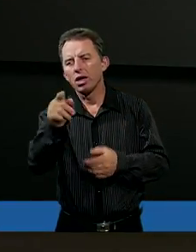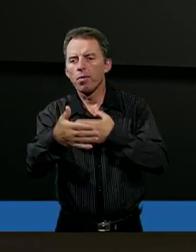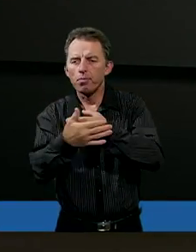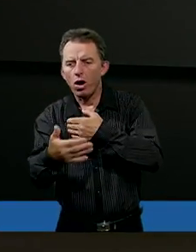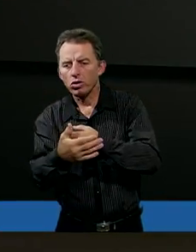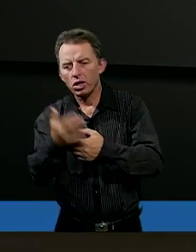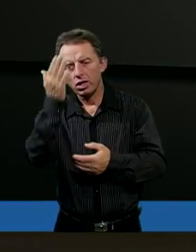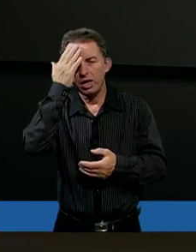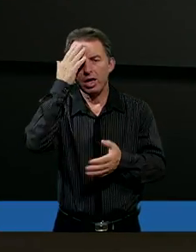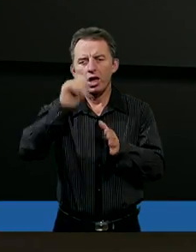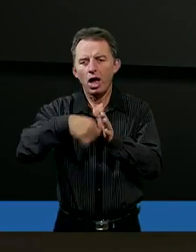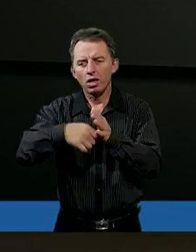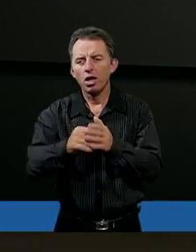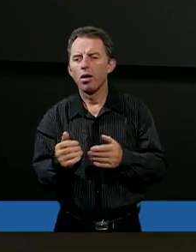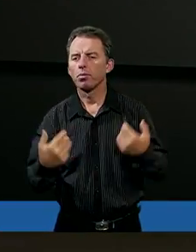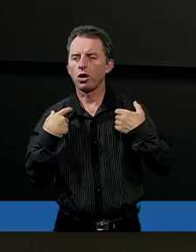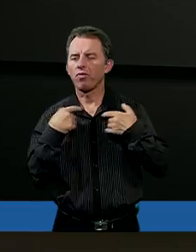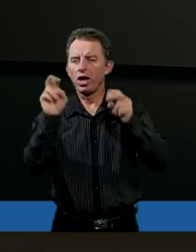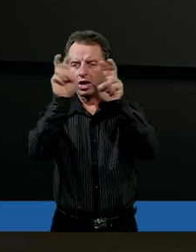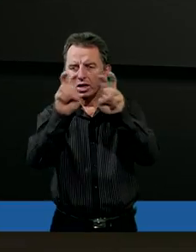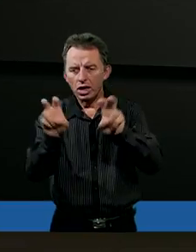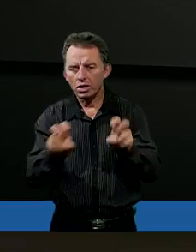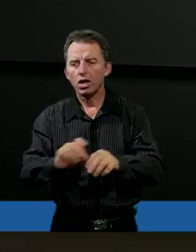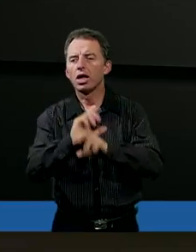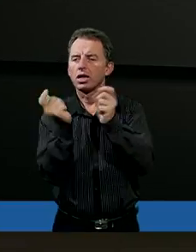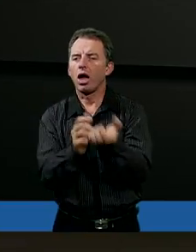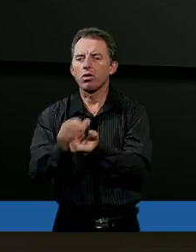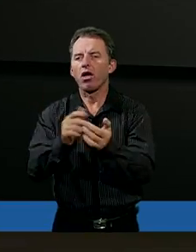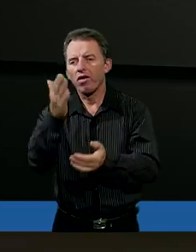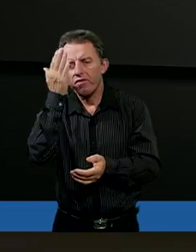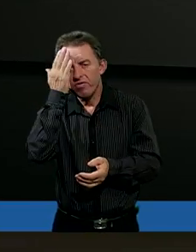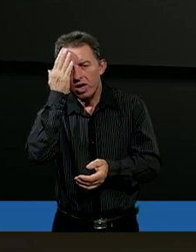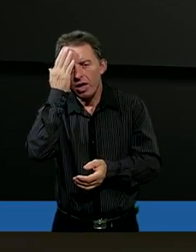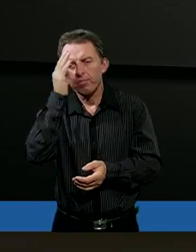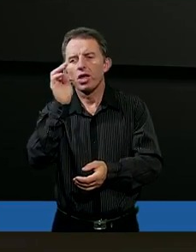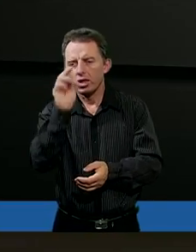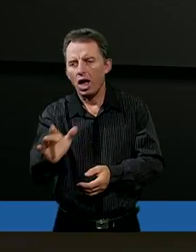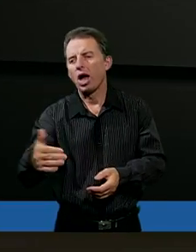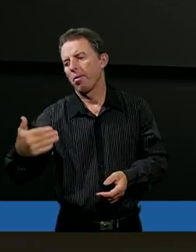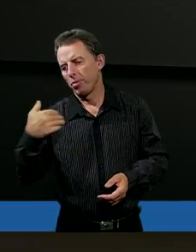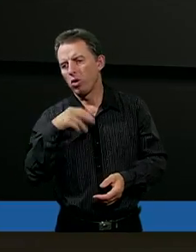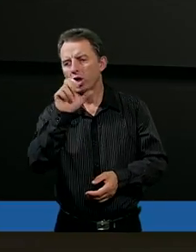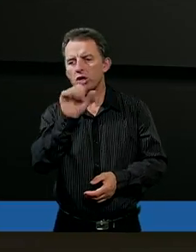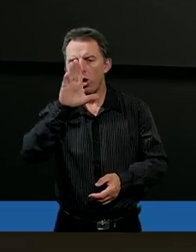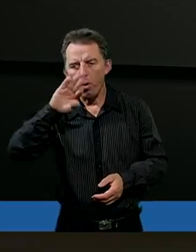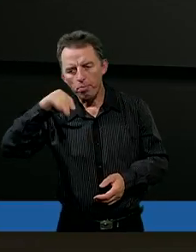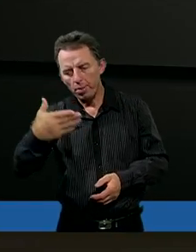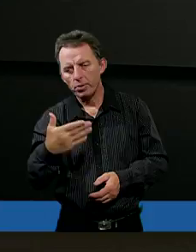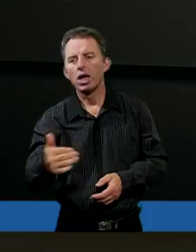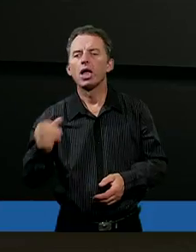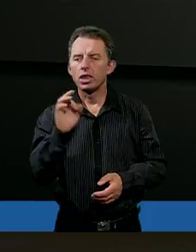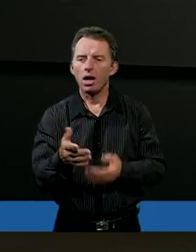małżeństwo znanych aktorów zaczyna przeżywać kryzys, momentalnie cały świat o tym wie. Być może tak było z Hiobem. Chciałbym